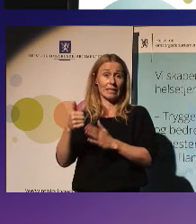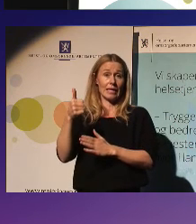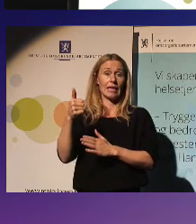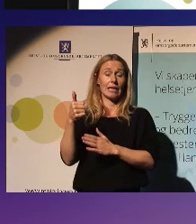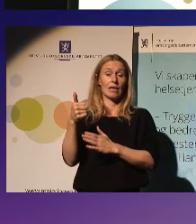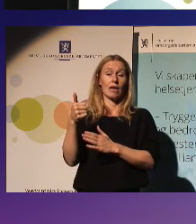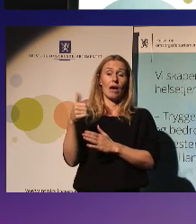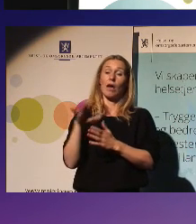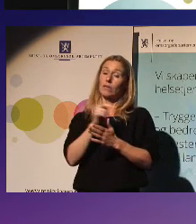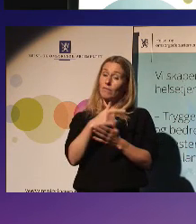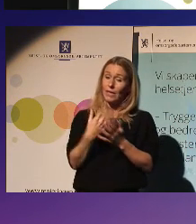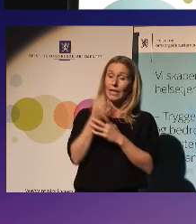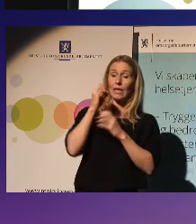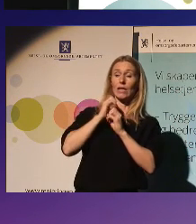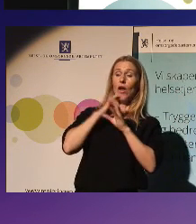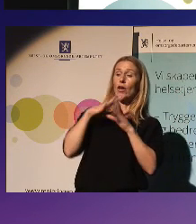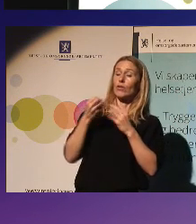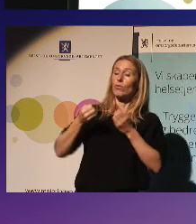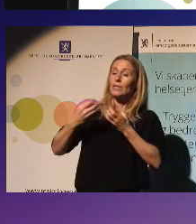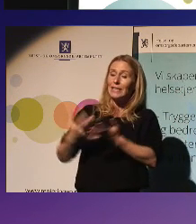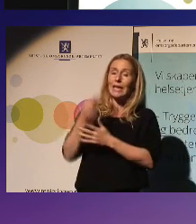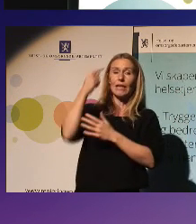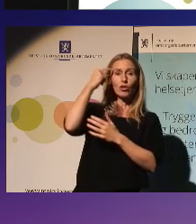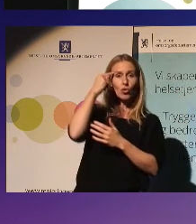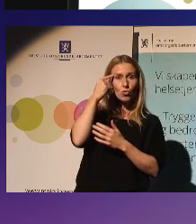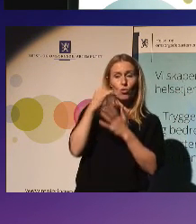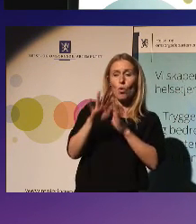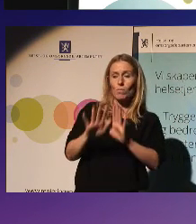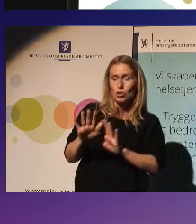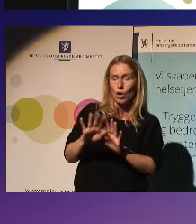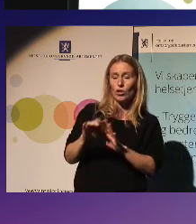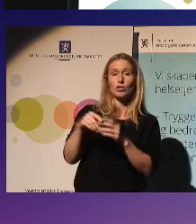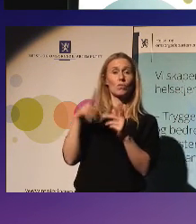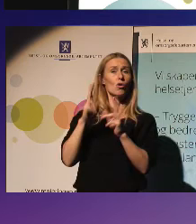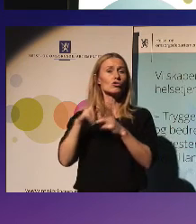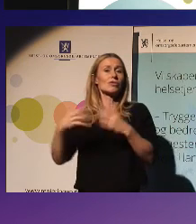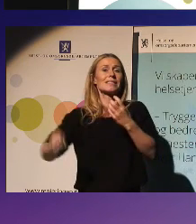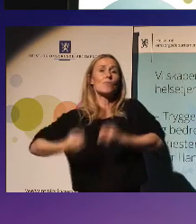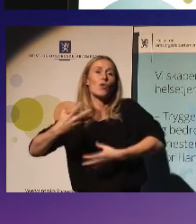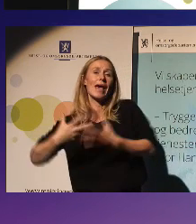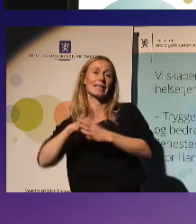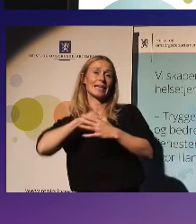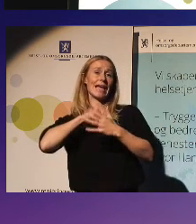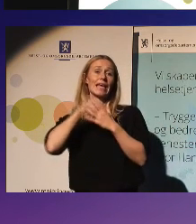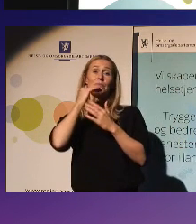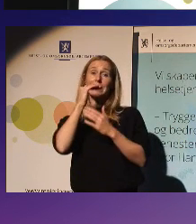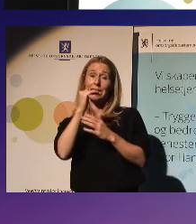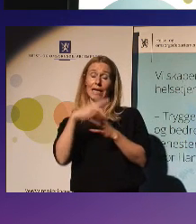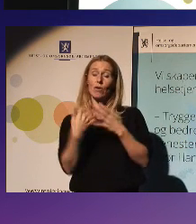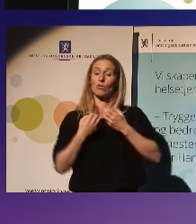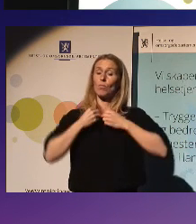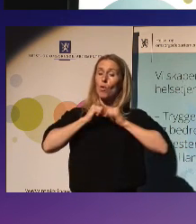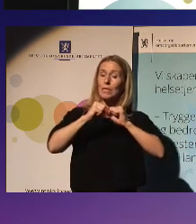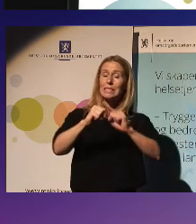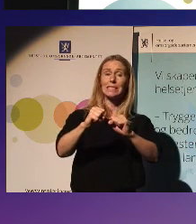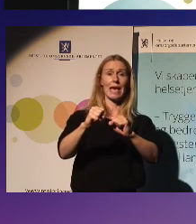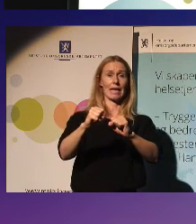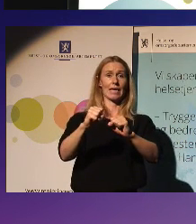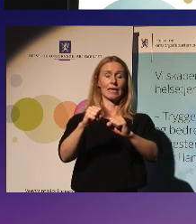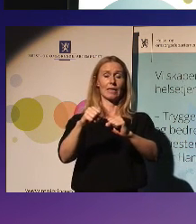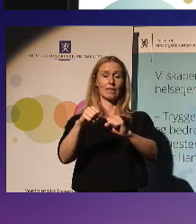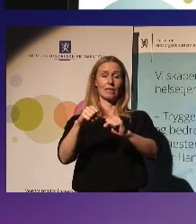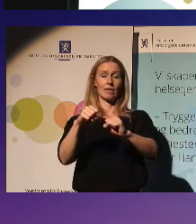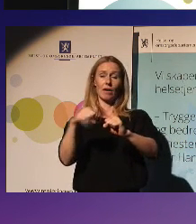vi evner å gi klok omsorg som stimulerer egen mestring og mobiliserer ressurser hos den